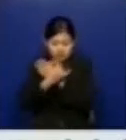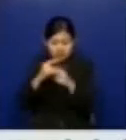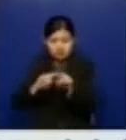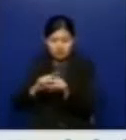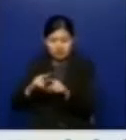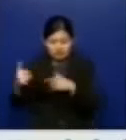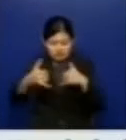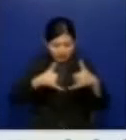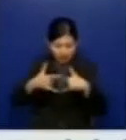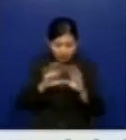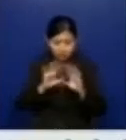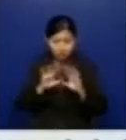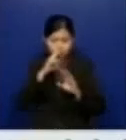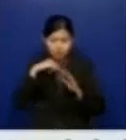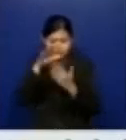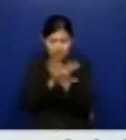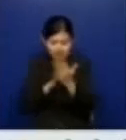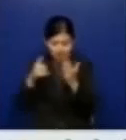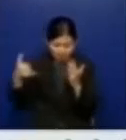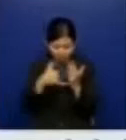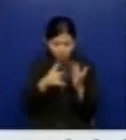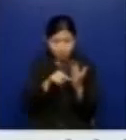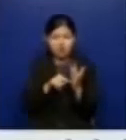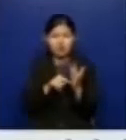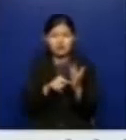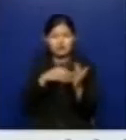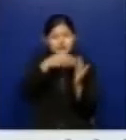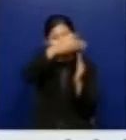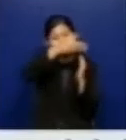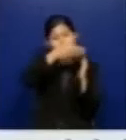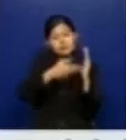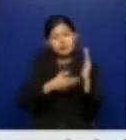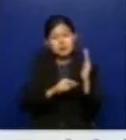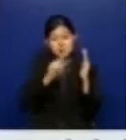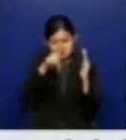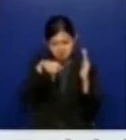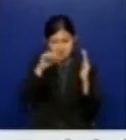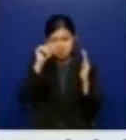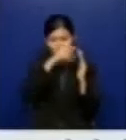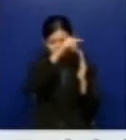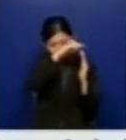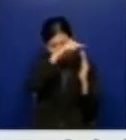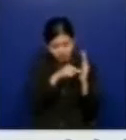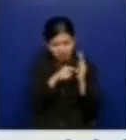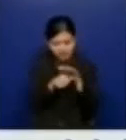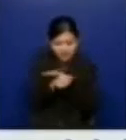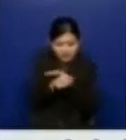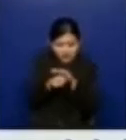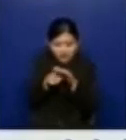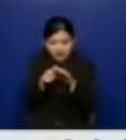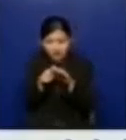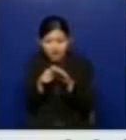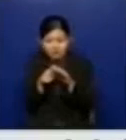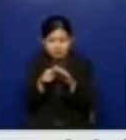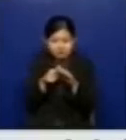ากจะเข้ามาอยู่ในประเทศไทยวันนี้ตามตะเข็บแนวชายแดนเป็นพันๆคนพร้อมที่จะลักลอบเข้ามาอาศัยอยู่